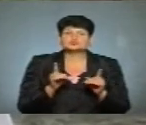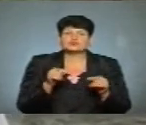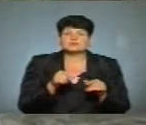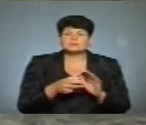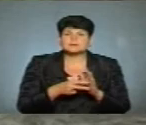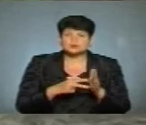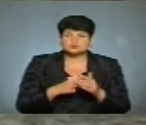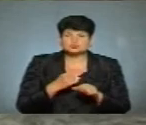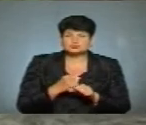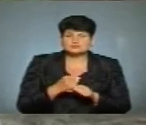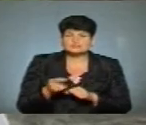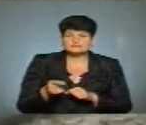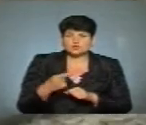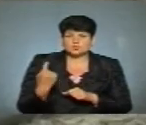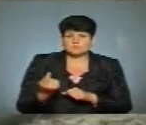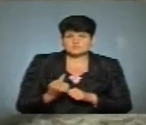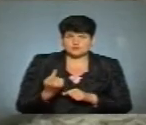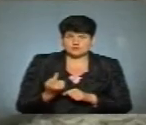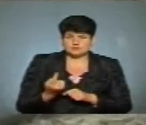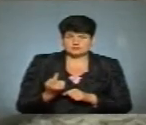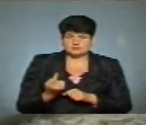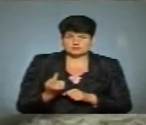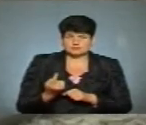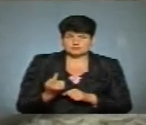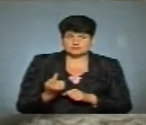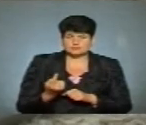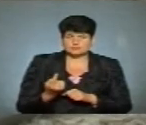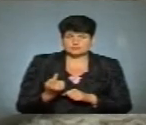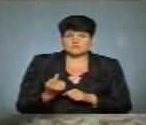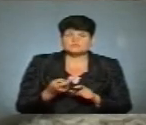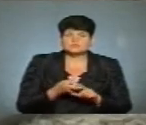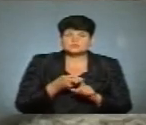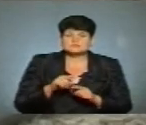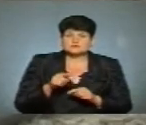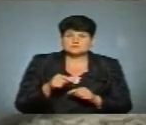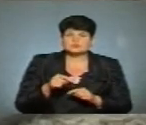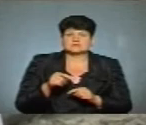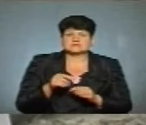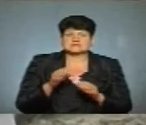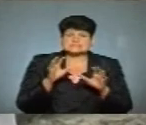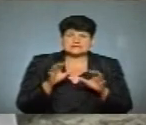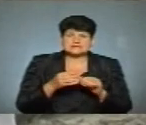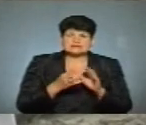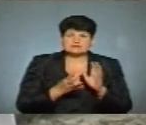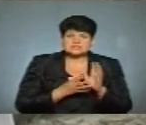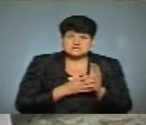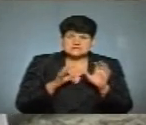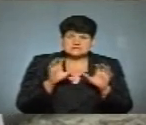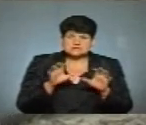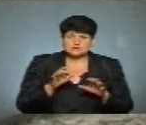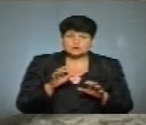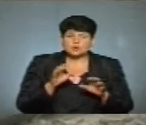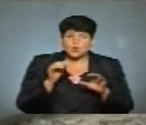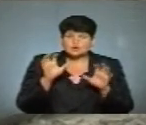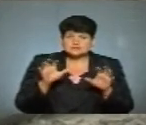планує зробити в Тернопільській області. Адже в силу вимог статті 19 Конституції він повинен діяти